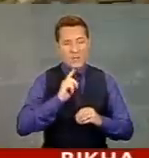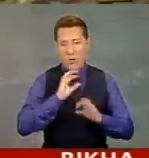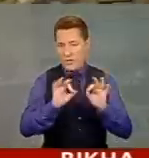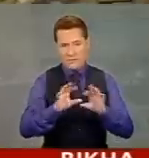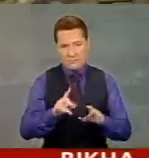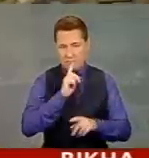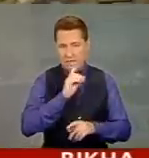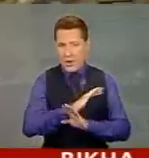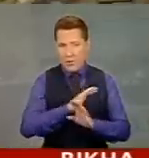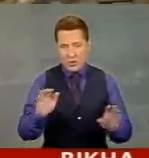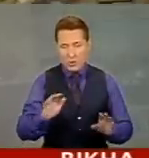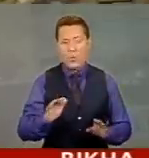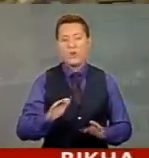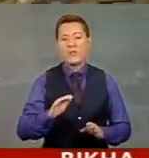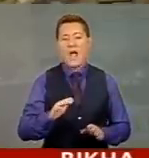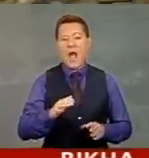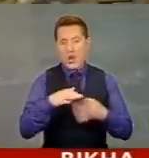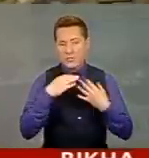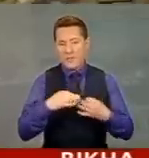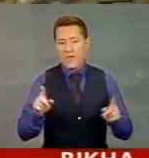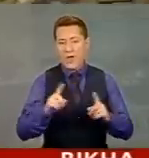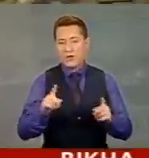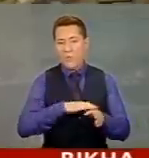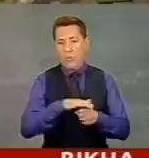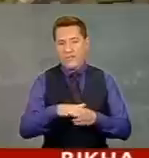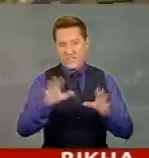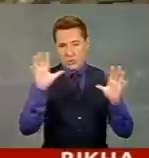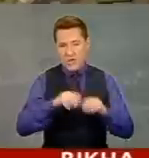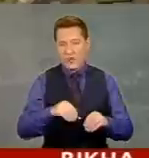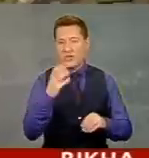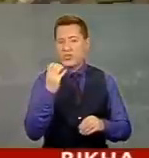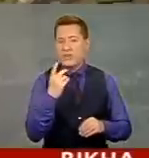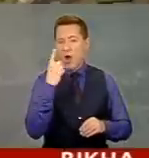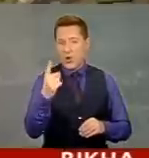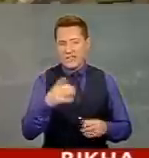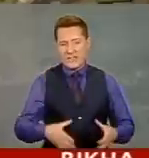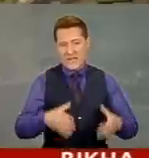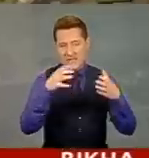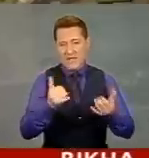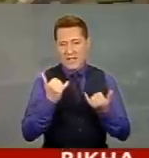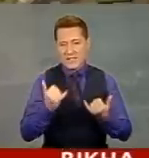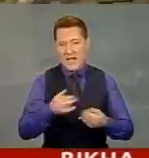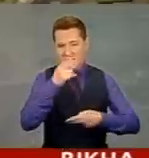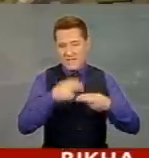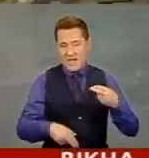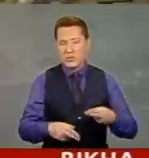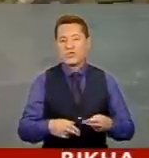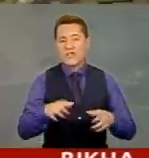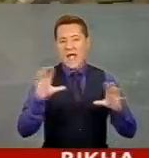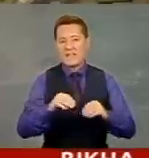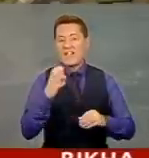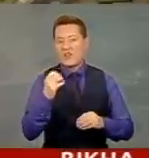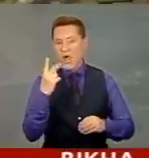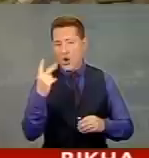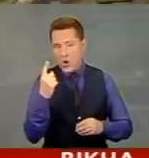коментує. Втім, рятувальники поза камерами розповідають, що вдалося повністю загасити іще один резервуар. І зараз завершується гасіння ще одного. Отож,